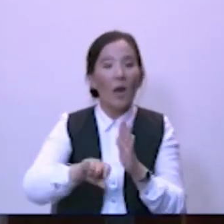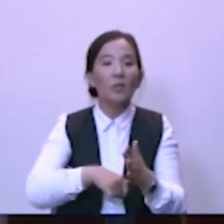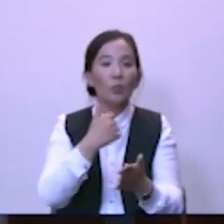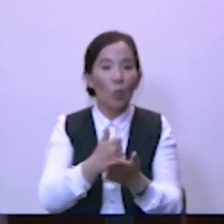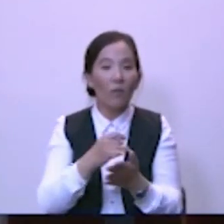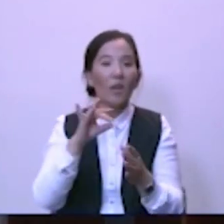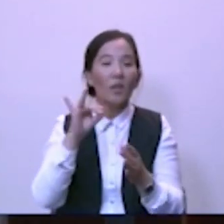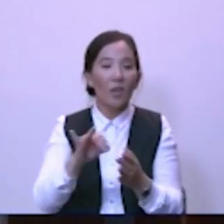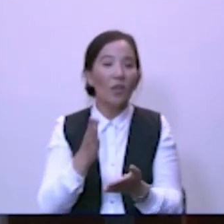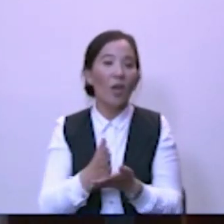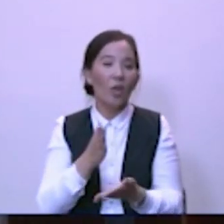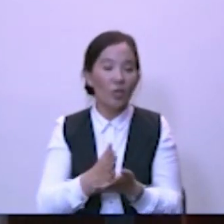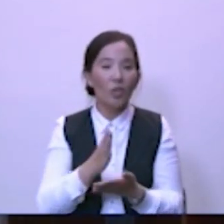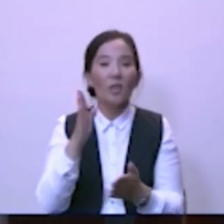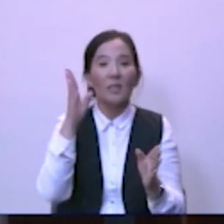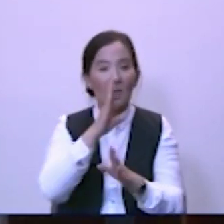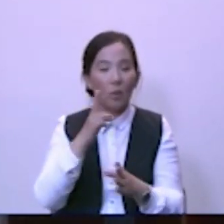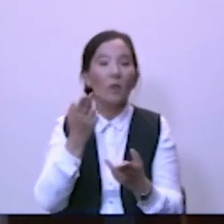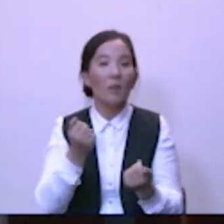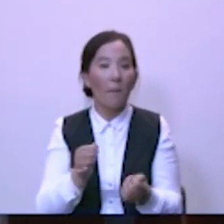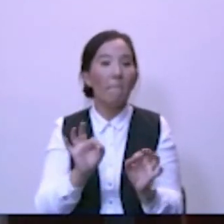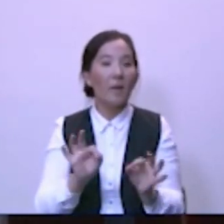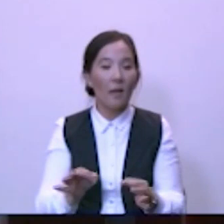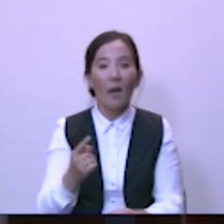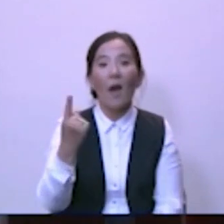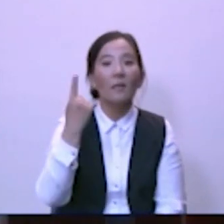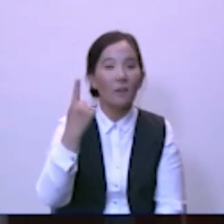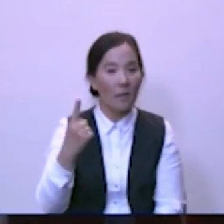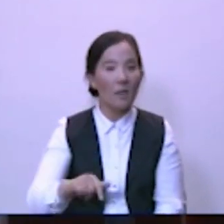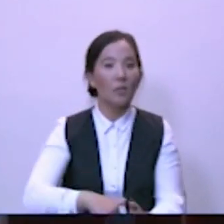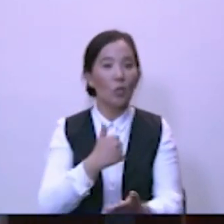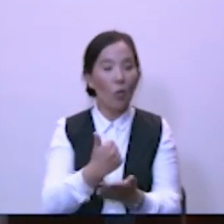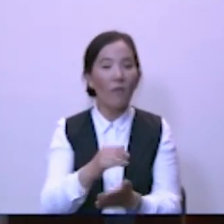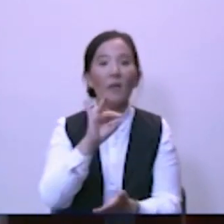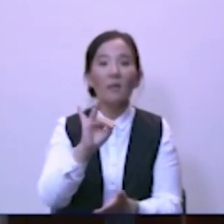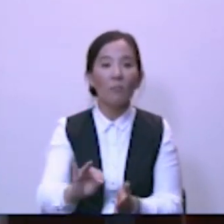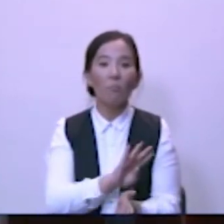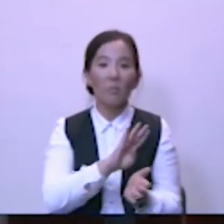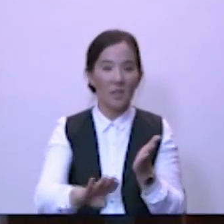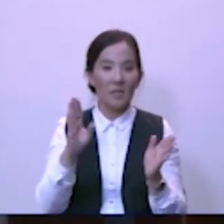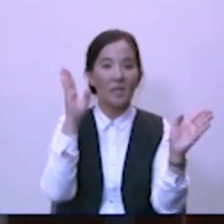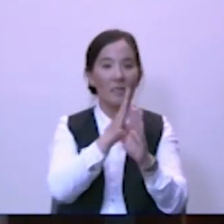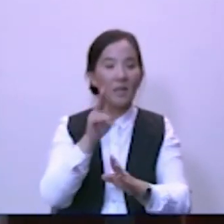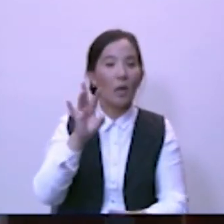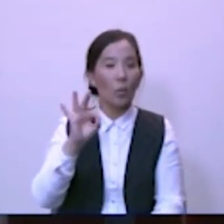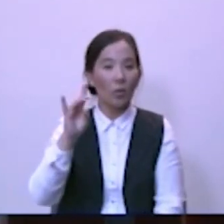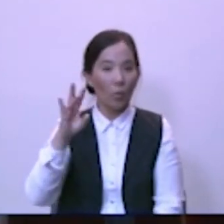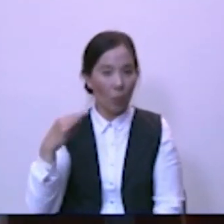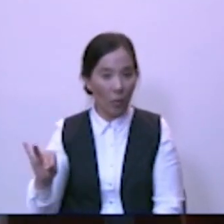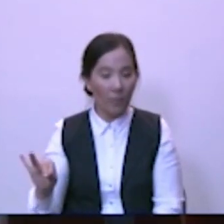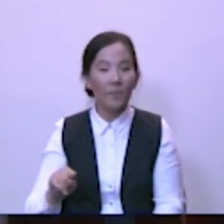наличию атома кислорода абсолютно верно она одна основная и без кислородной а следующая